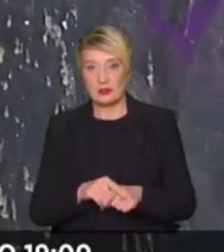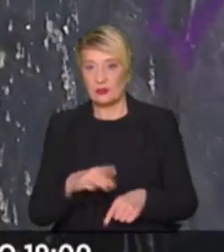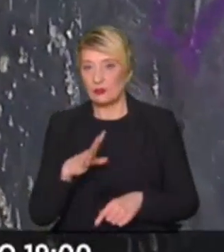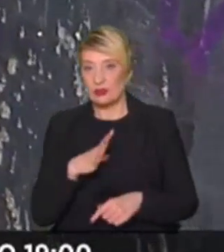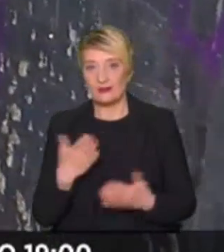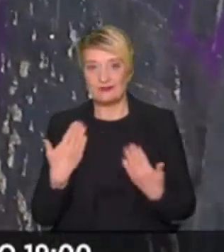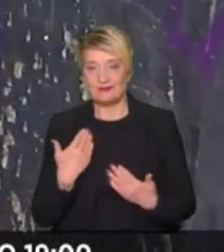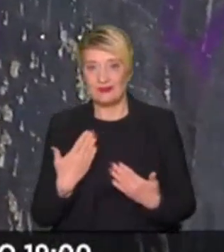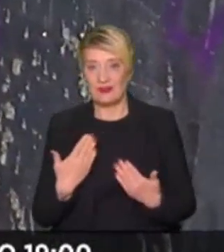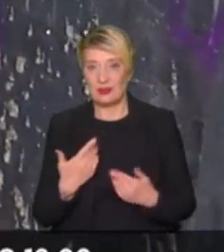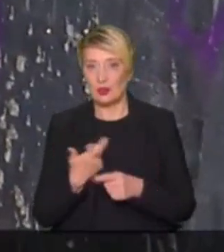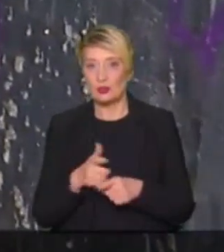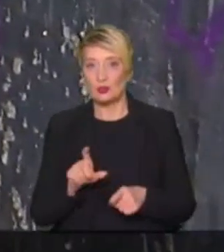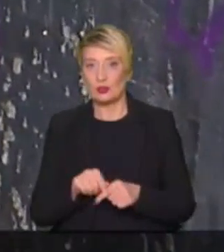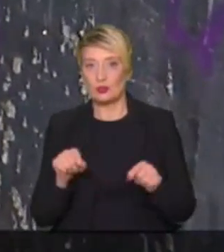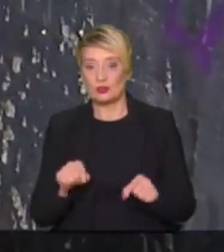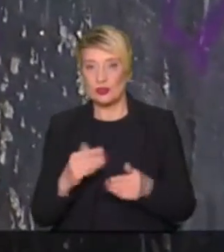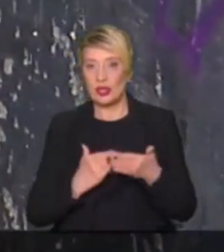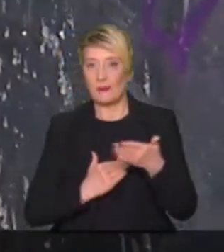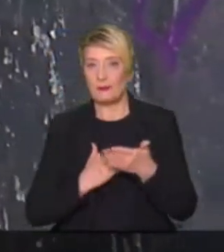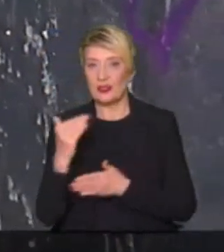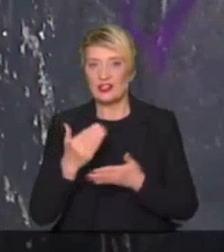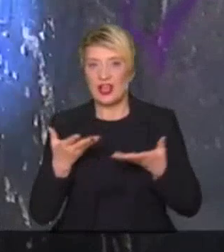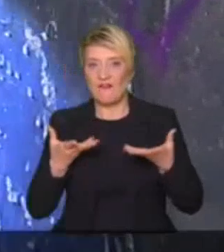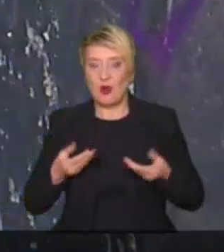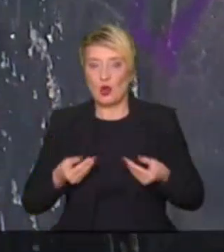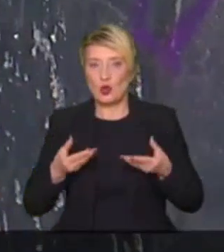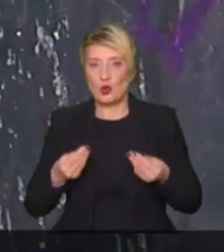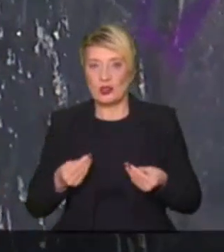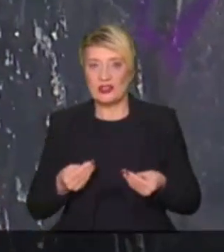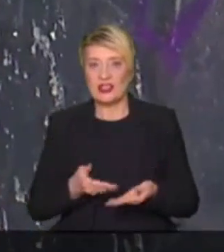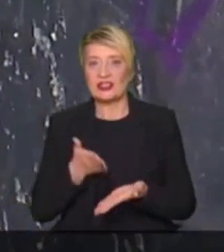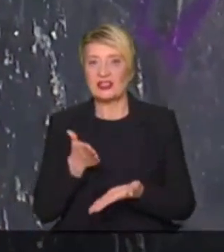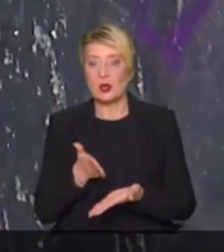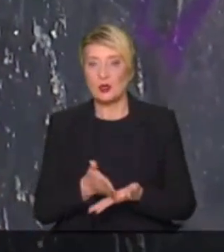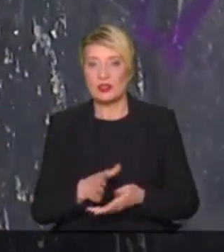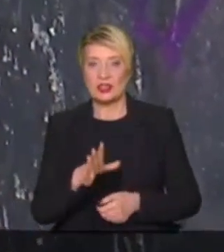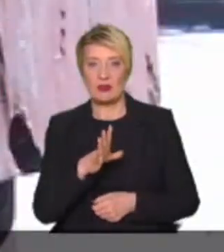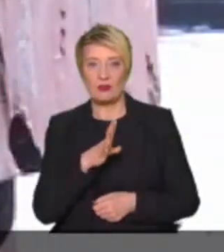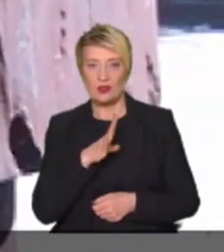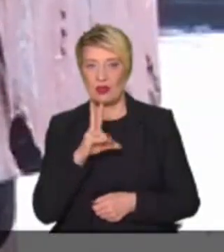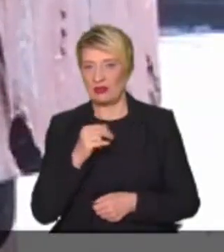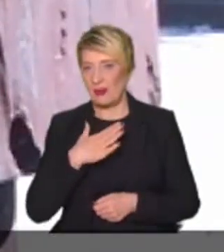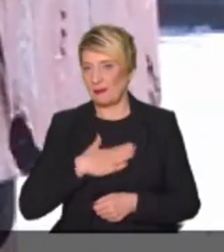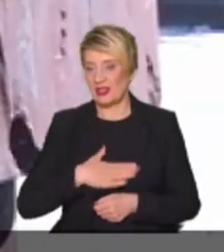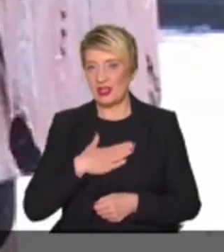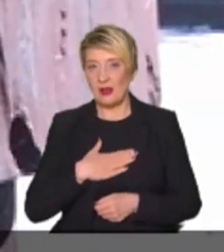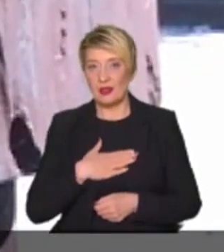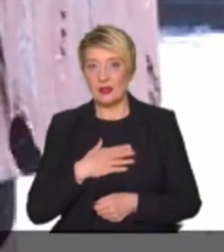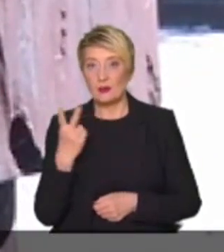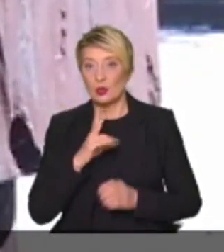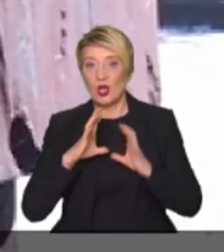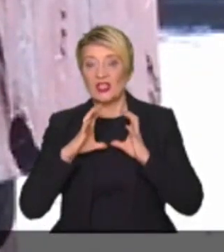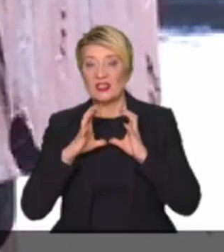бо зараз дуже підвищена вологість і знаходитися тут було не дуже приємно. Під час Другої світової